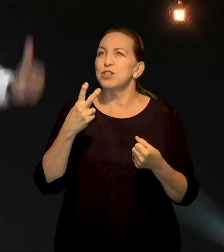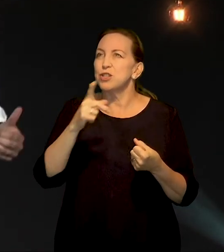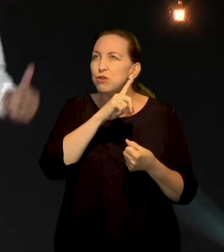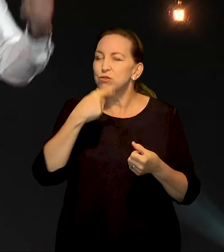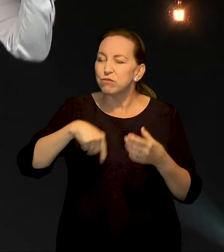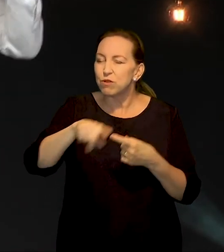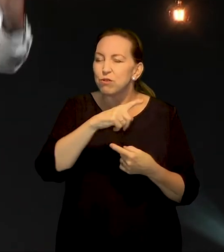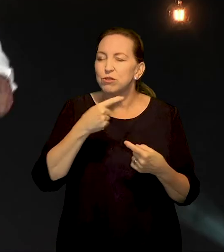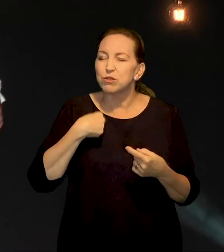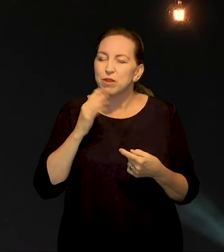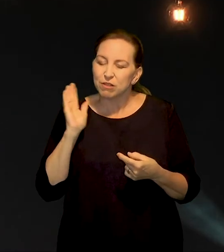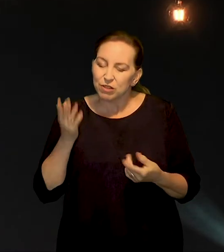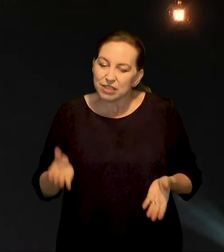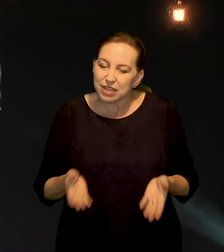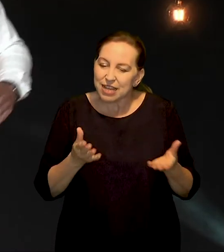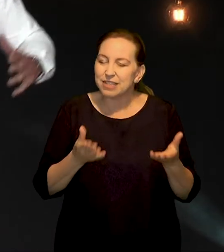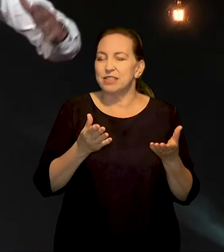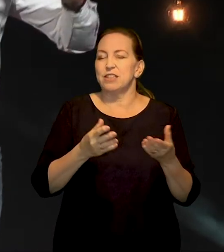Jak traktujesz innych,